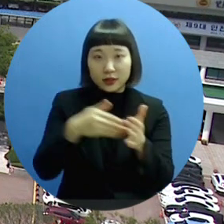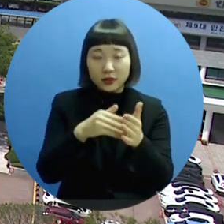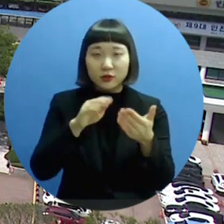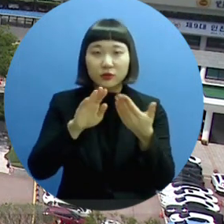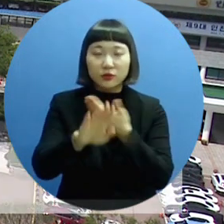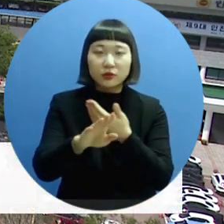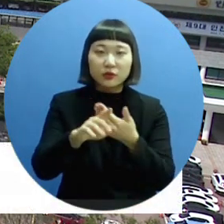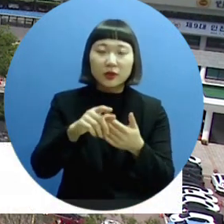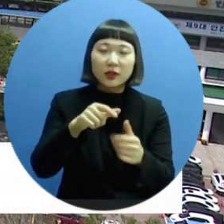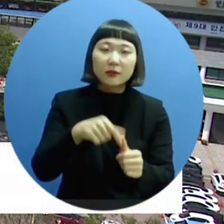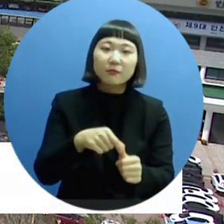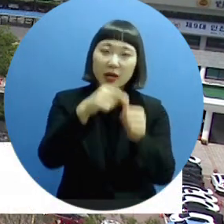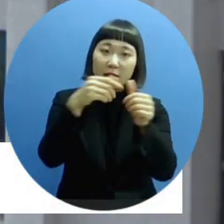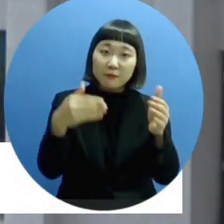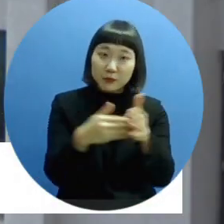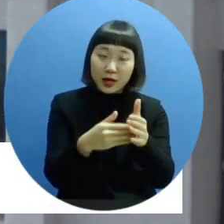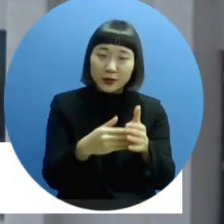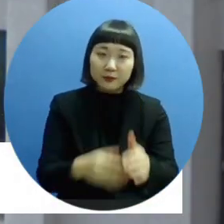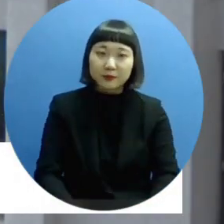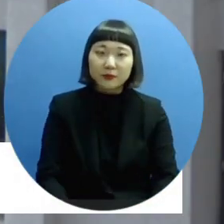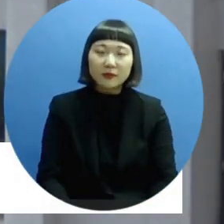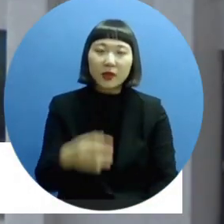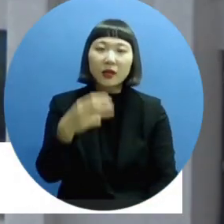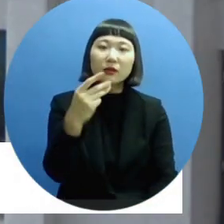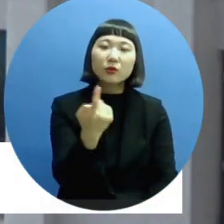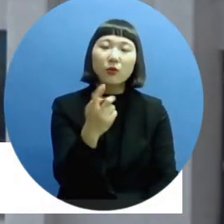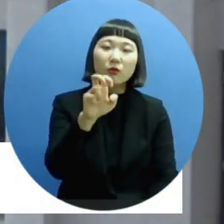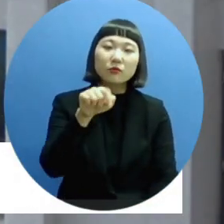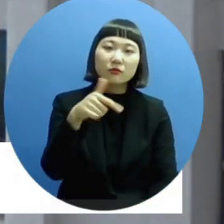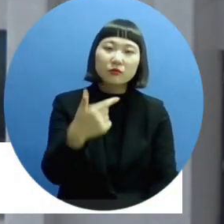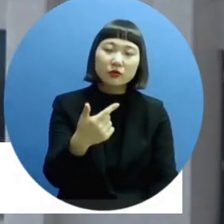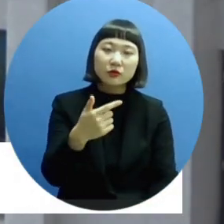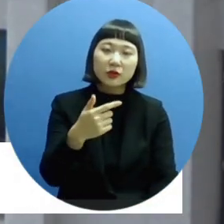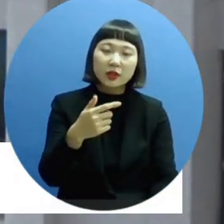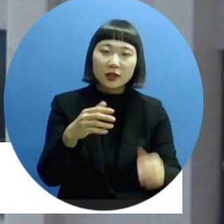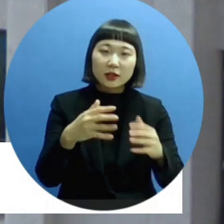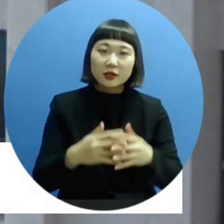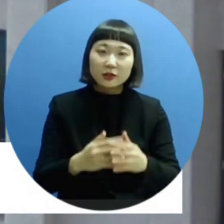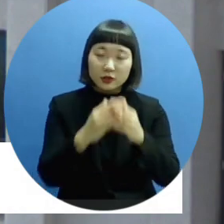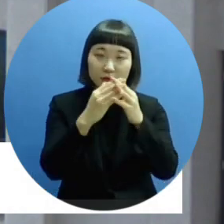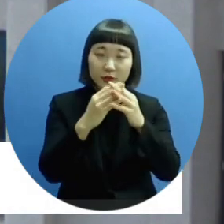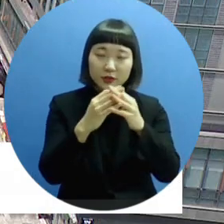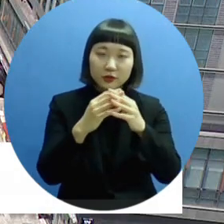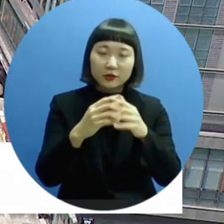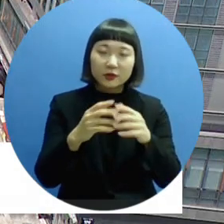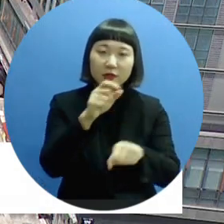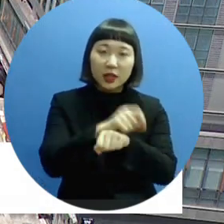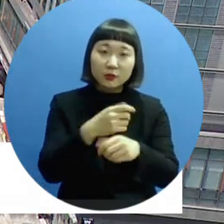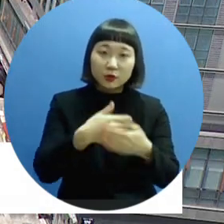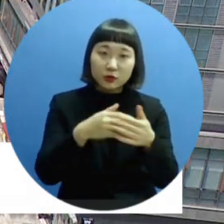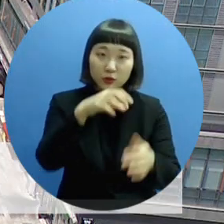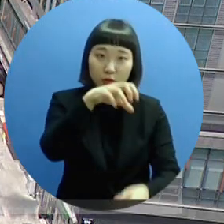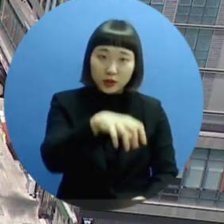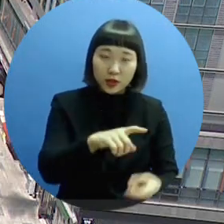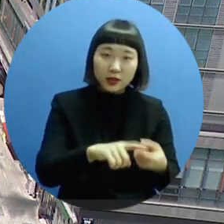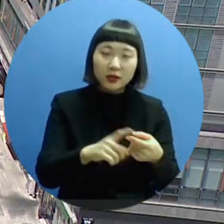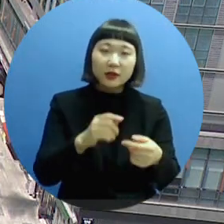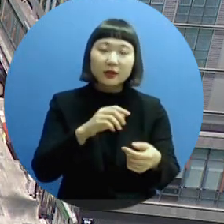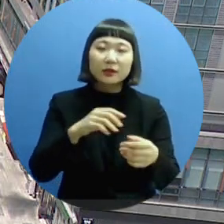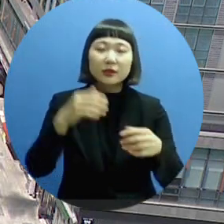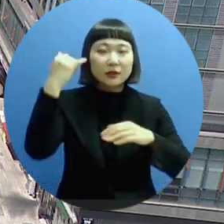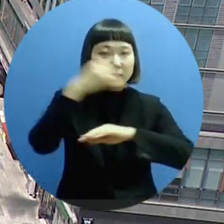당선작으로 선정된 토문 건축사무소엔 기본 및 실시 설계권을 부여하고 나머지 입상작엔 총 1억 원